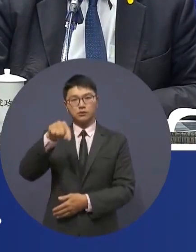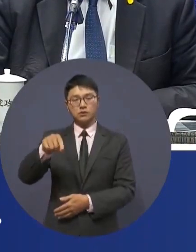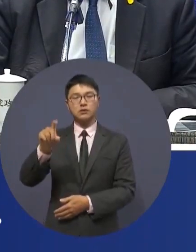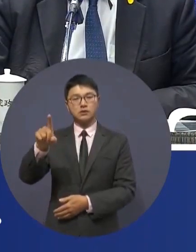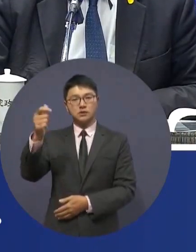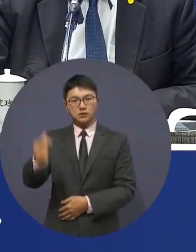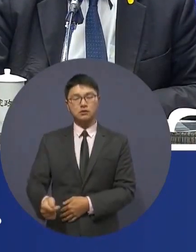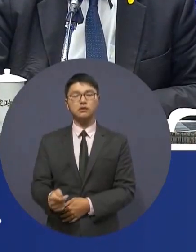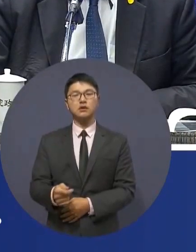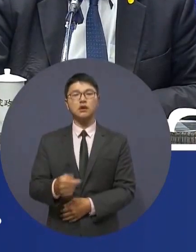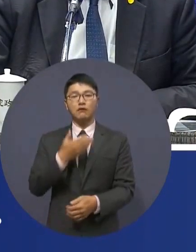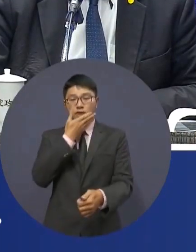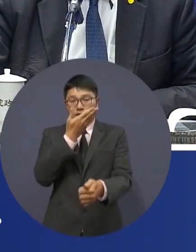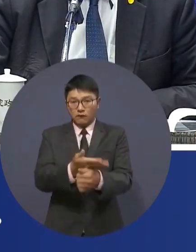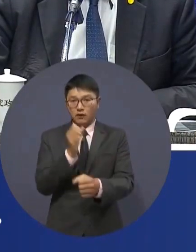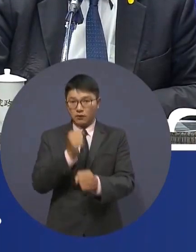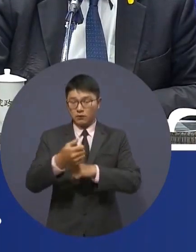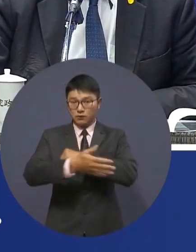工有